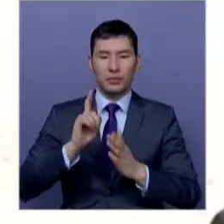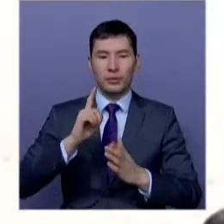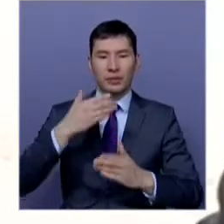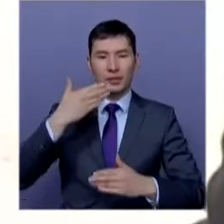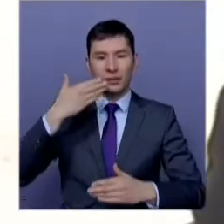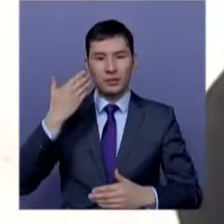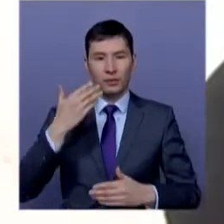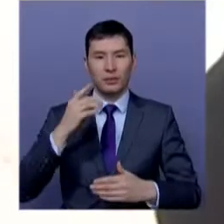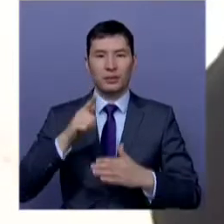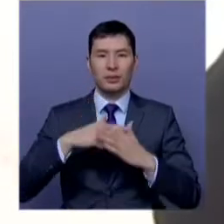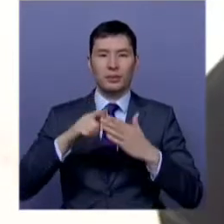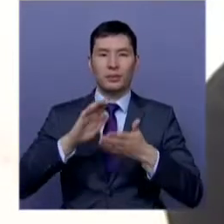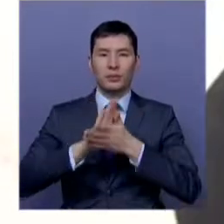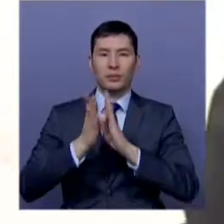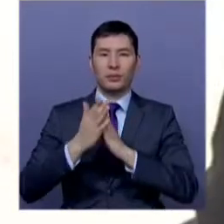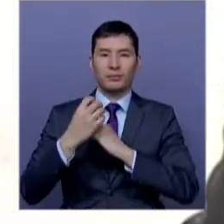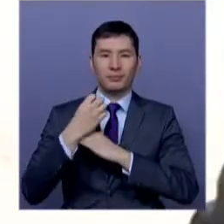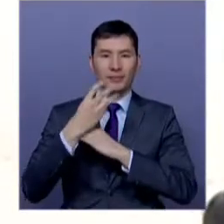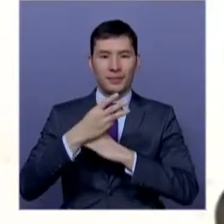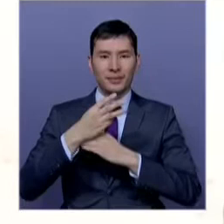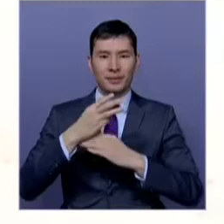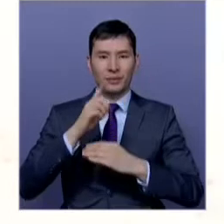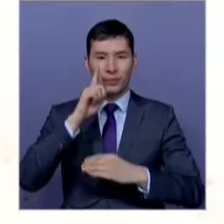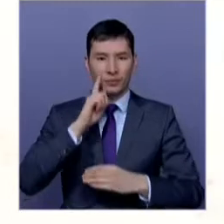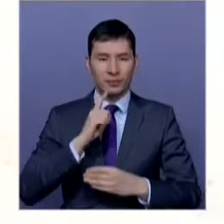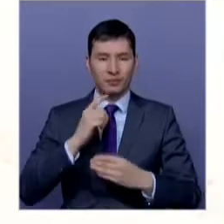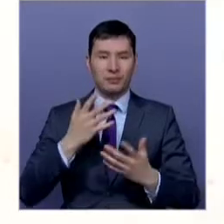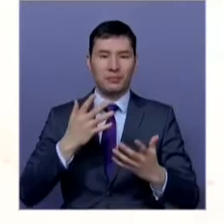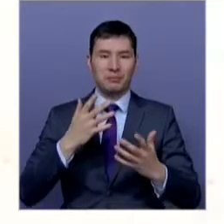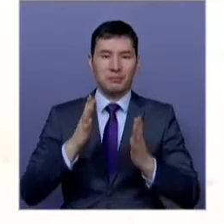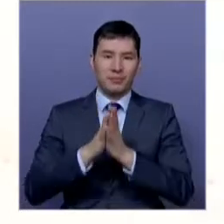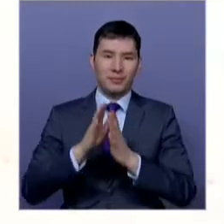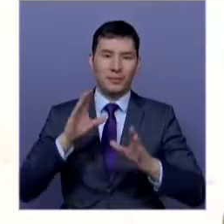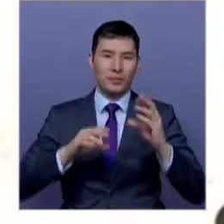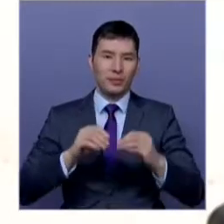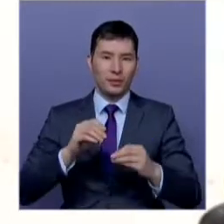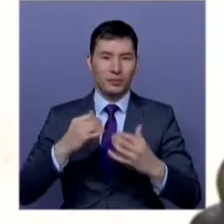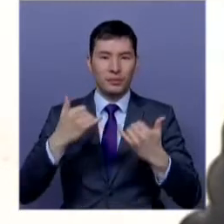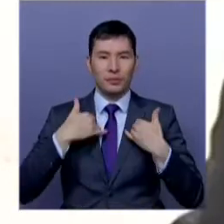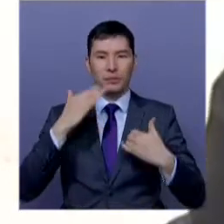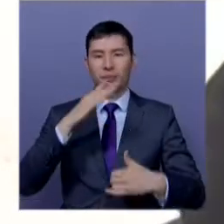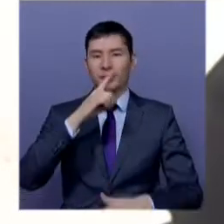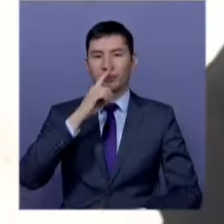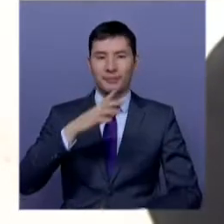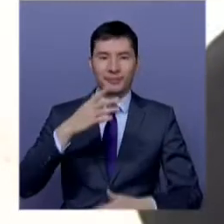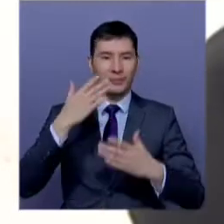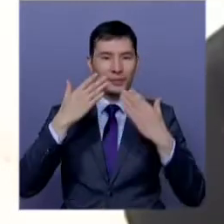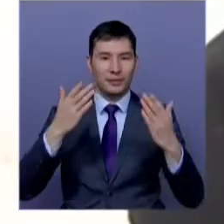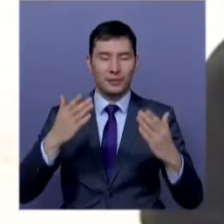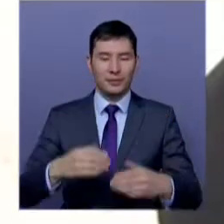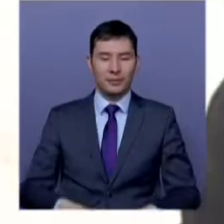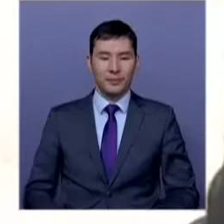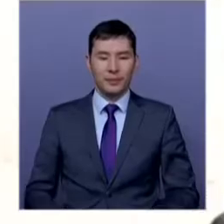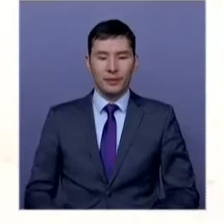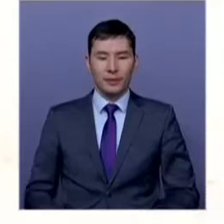жеңілдіктер ма, әлде бір қандай да бір мемлекет тарапынан ыңғайлы бір